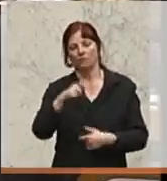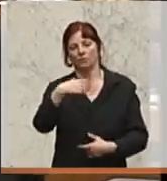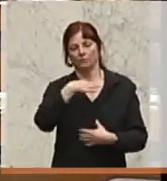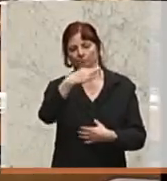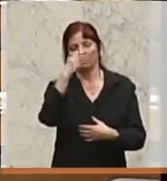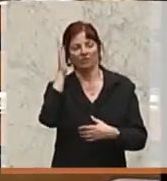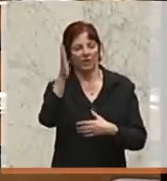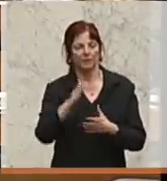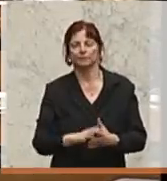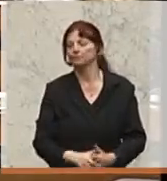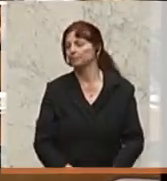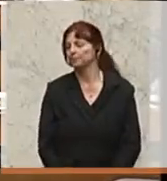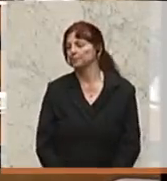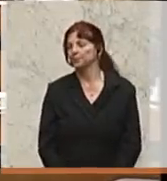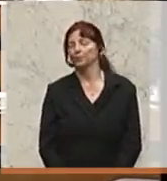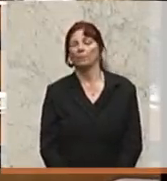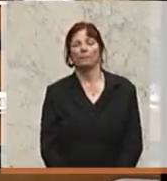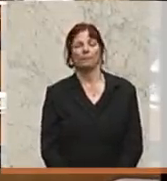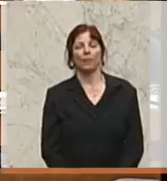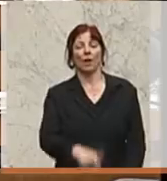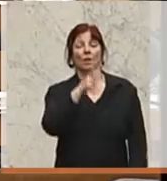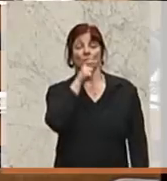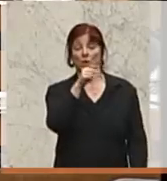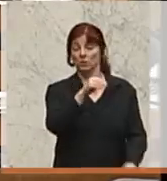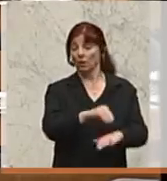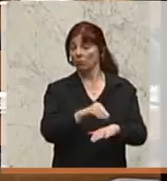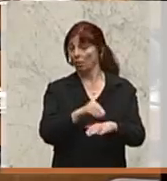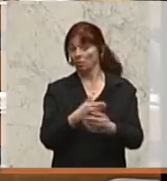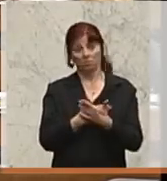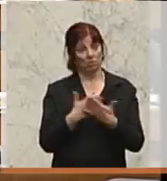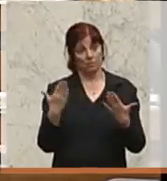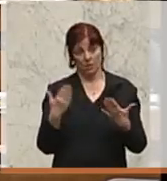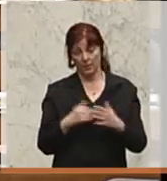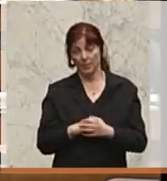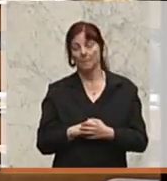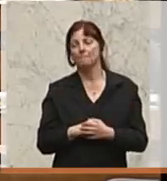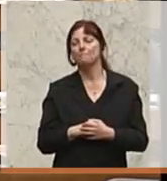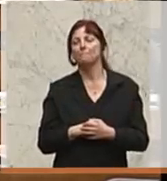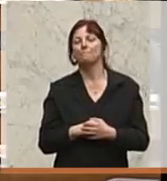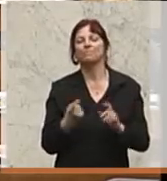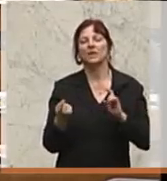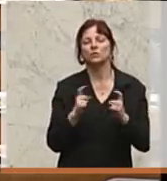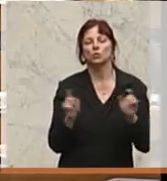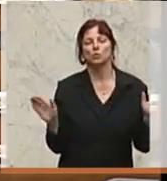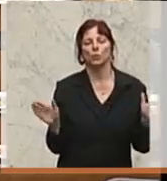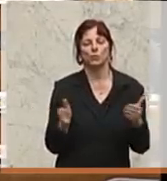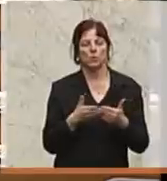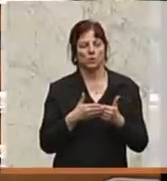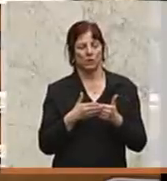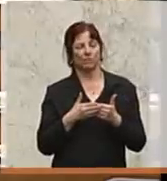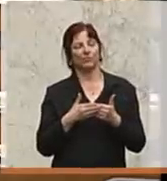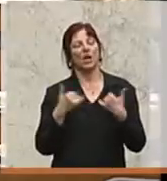Zu Wort ist niemand mehr gemeldet. Die Debatte ist geschlossen. Ich nehme